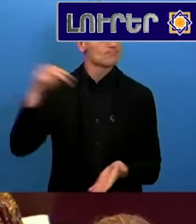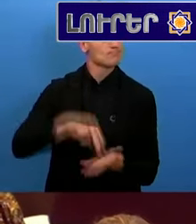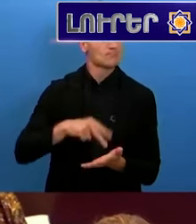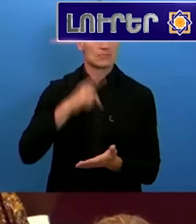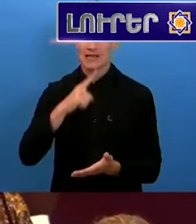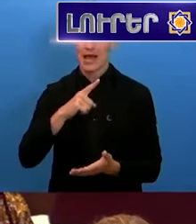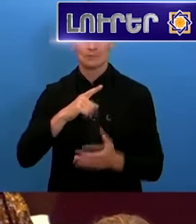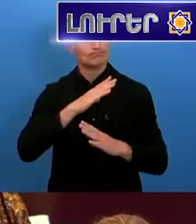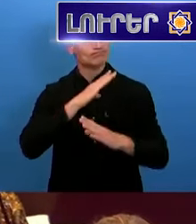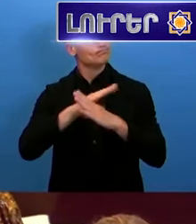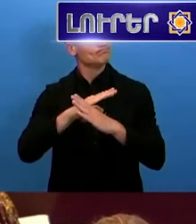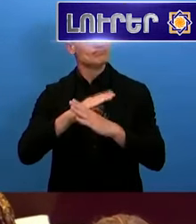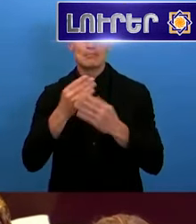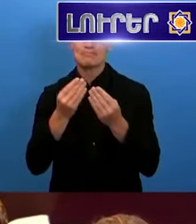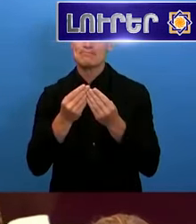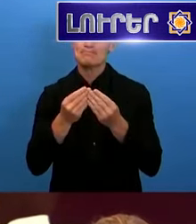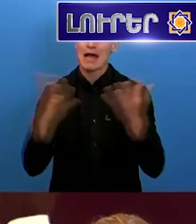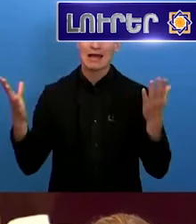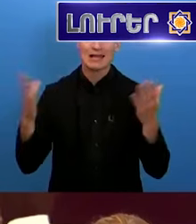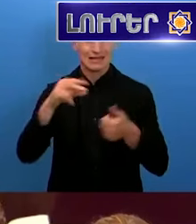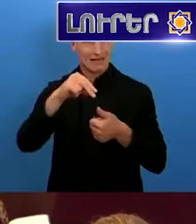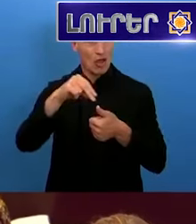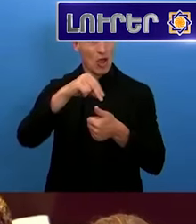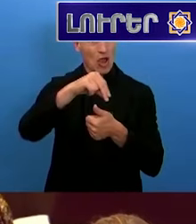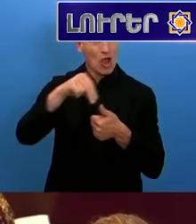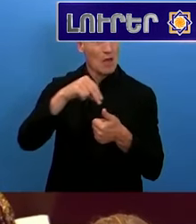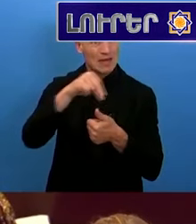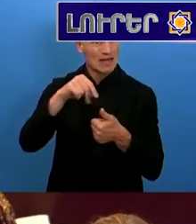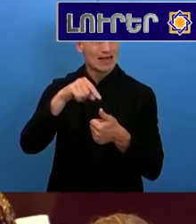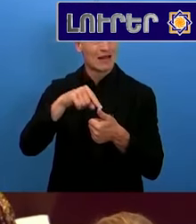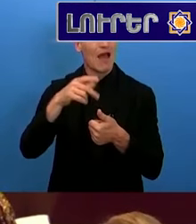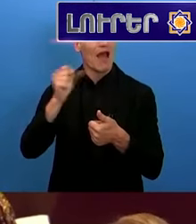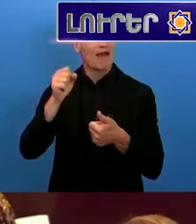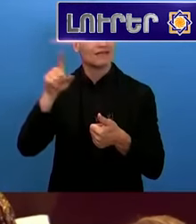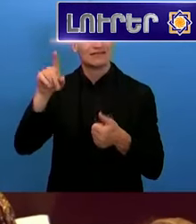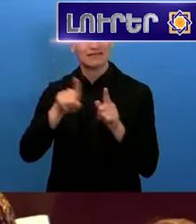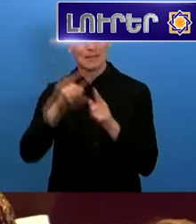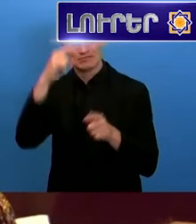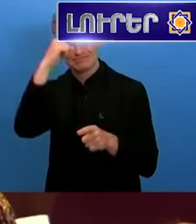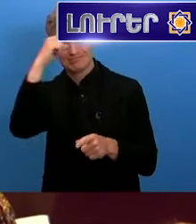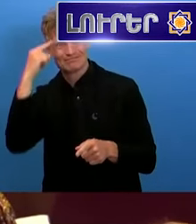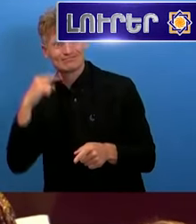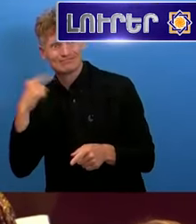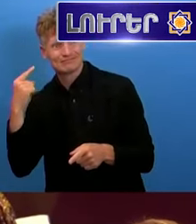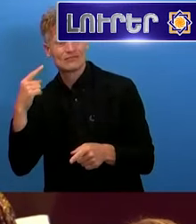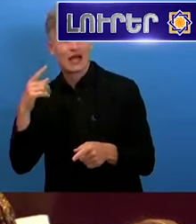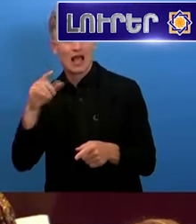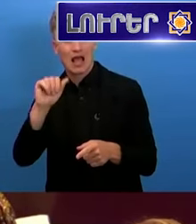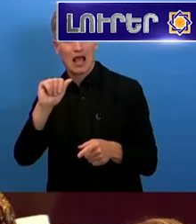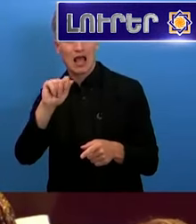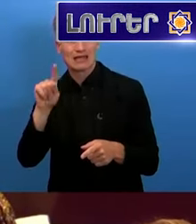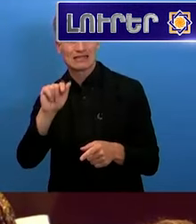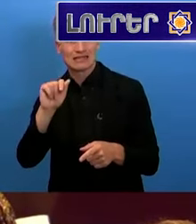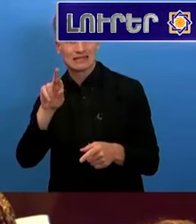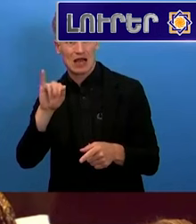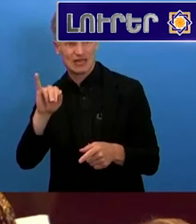ցեղասպանությունը։ Ու չնայած դրան, այս պետությունը վերախախտալ միավորված ազգերի կազմակերպության կանոնադրությունը համապատասխան կոնվենցիան է, շարունակում